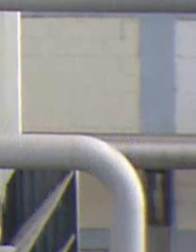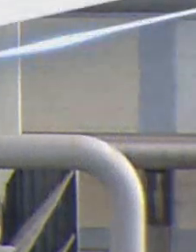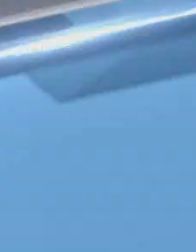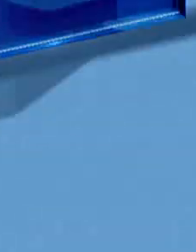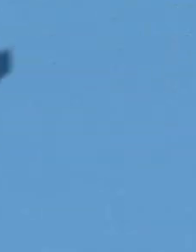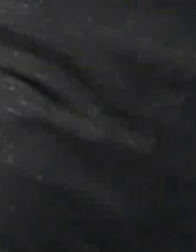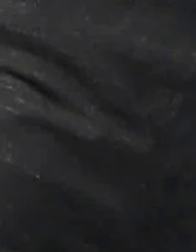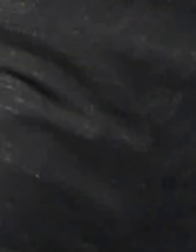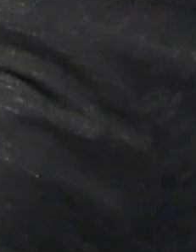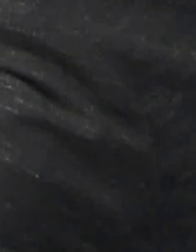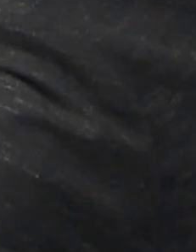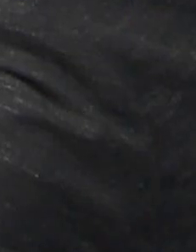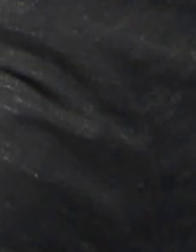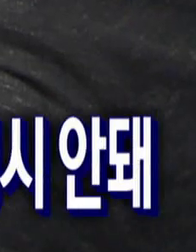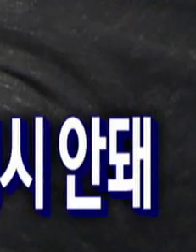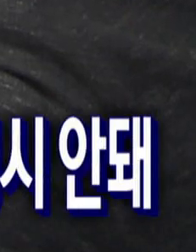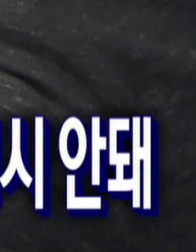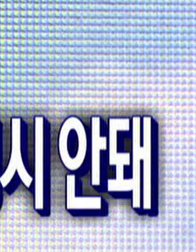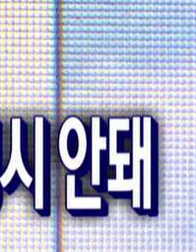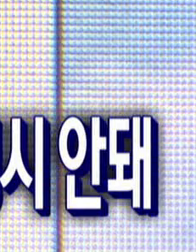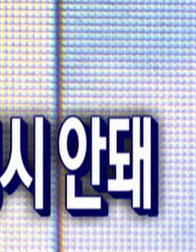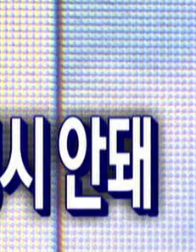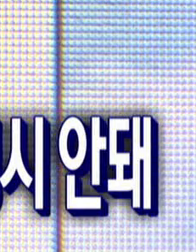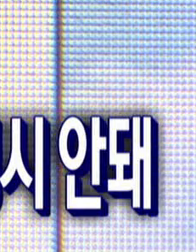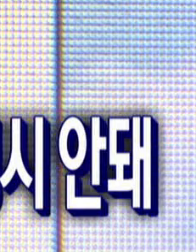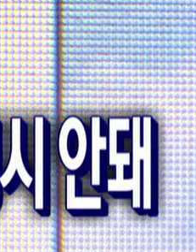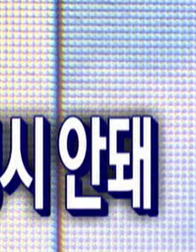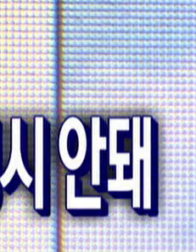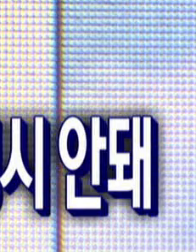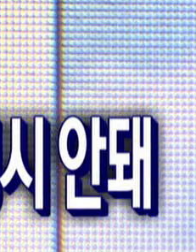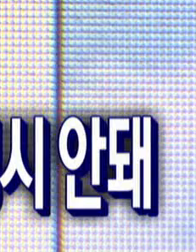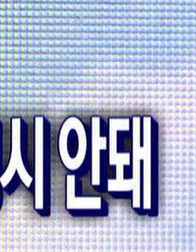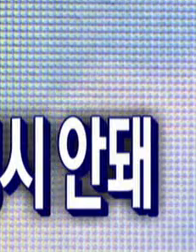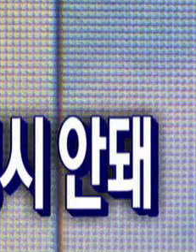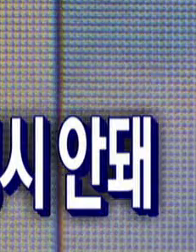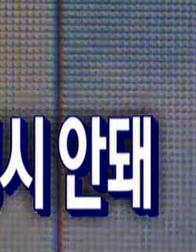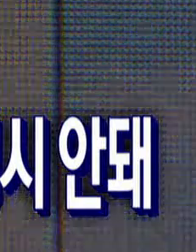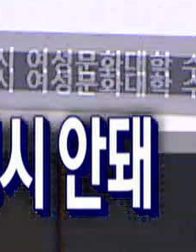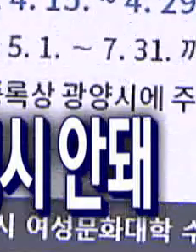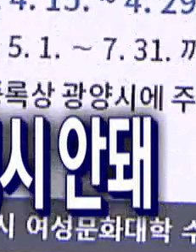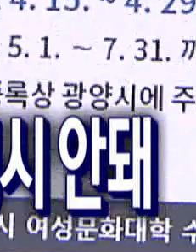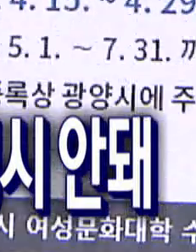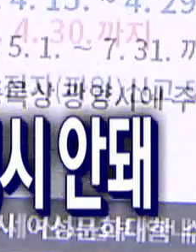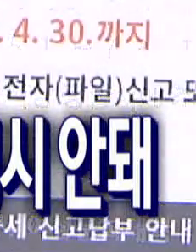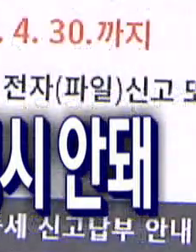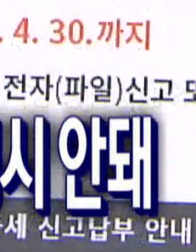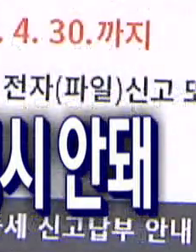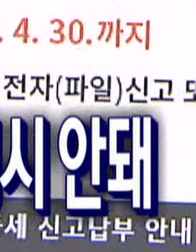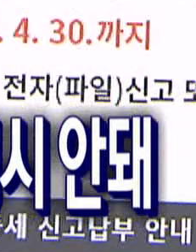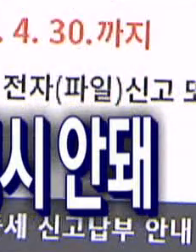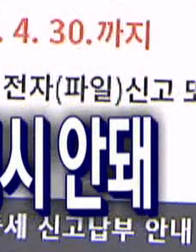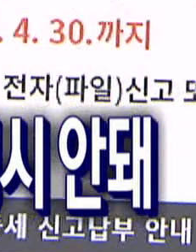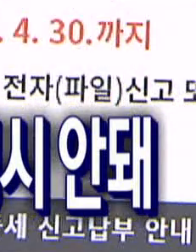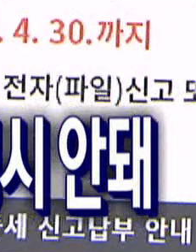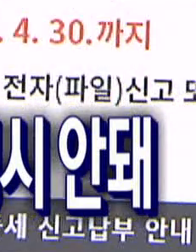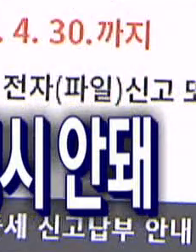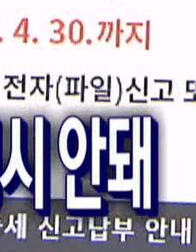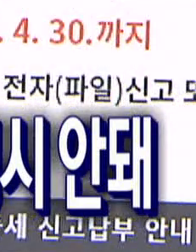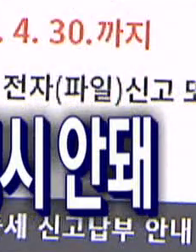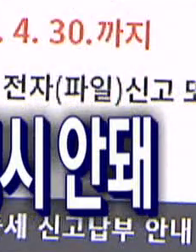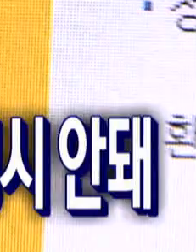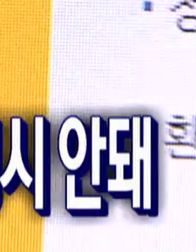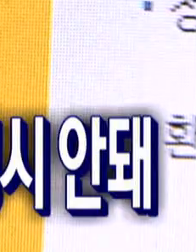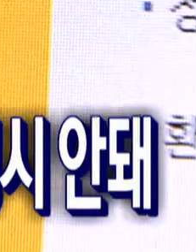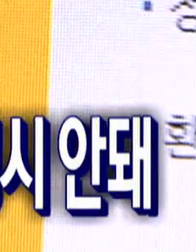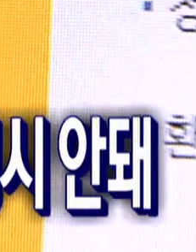있습니다. 전남 동부지역 자치단체장들의 정보 공개가 지나치게 소극적이라는 지적이 제기되고 있습니다. 업무